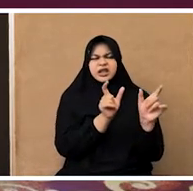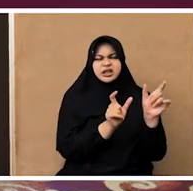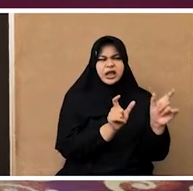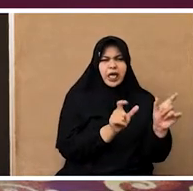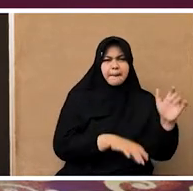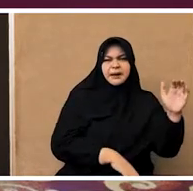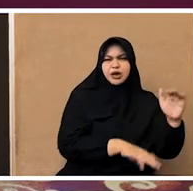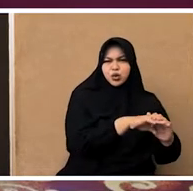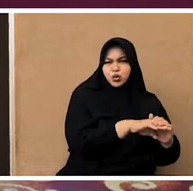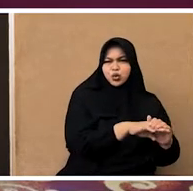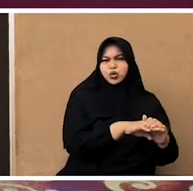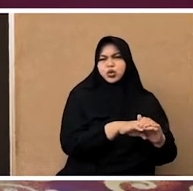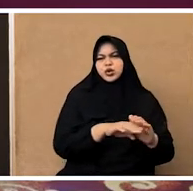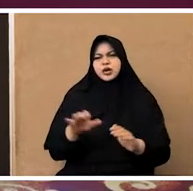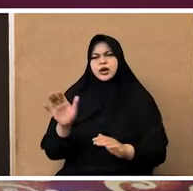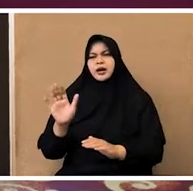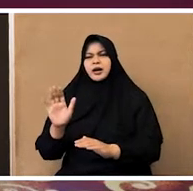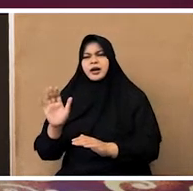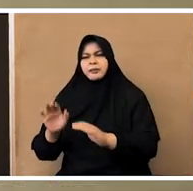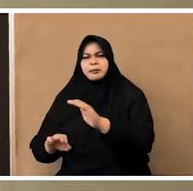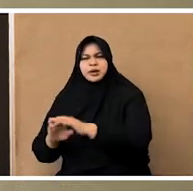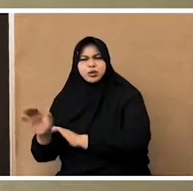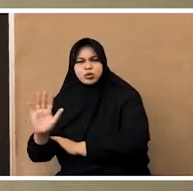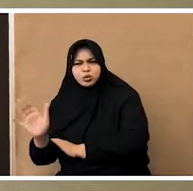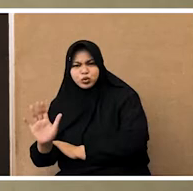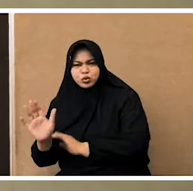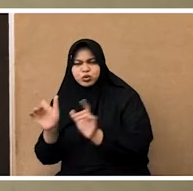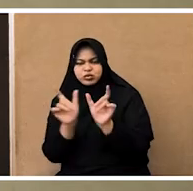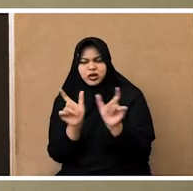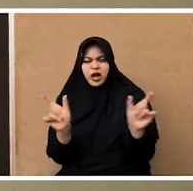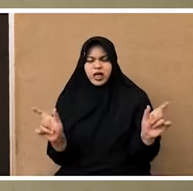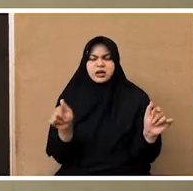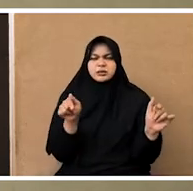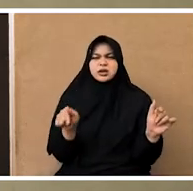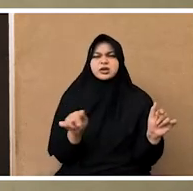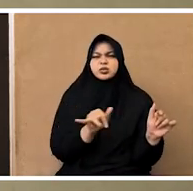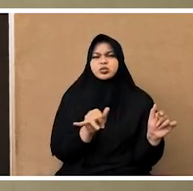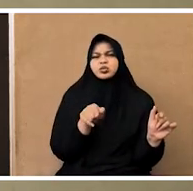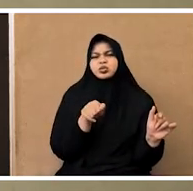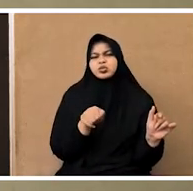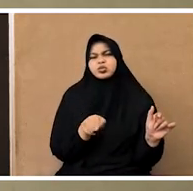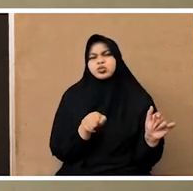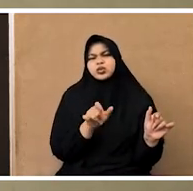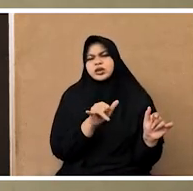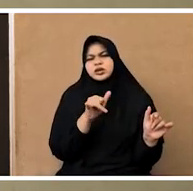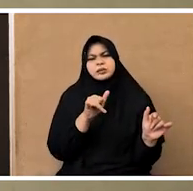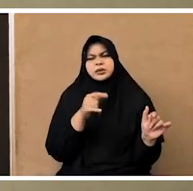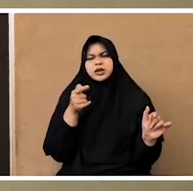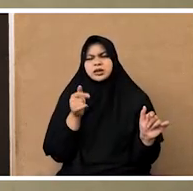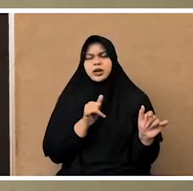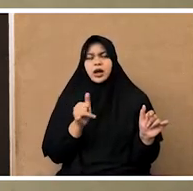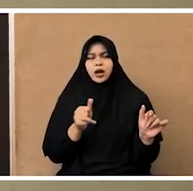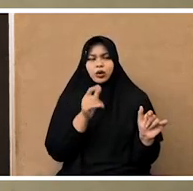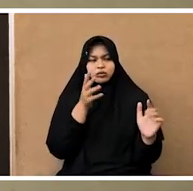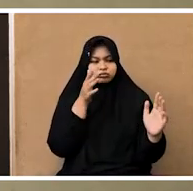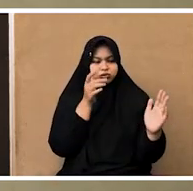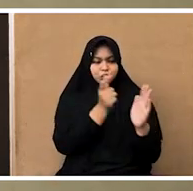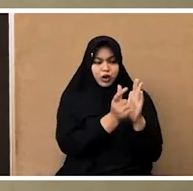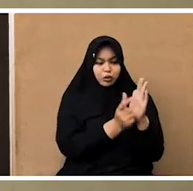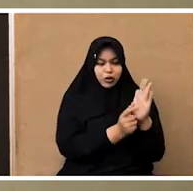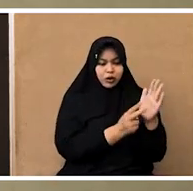tidak penuh gitu ya padahal kalau kita merujuk pada undang-undang nomor 8 tahun 2016